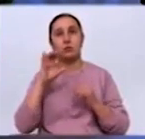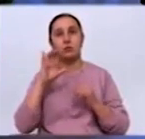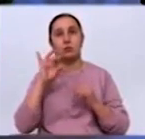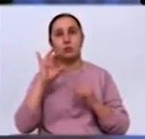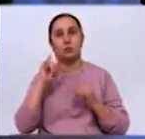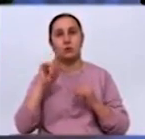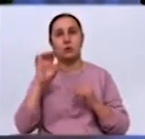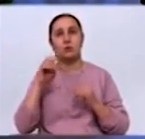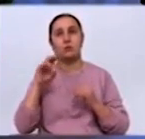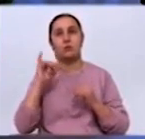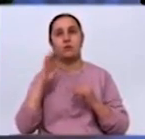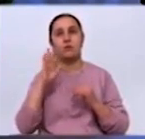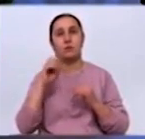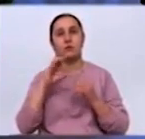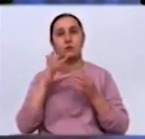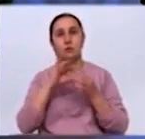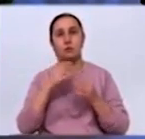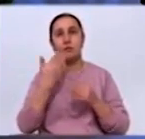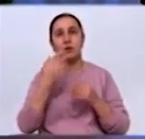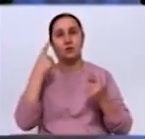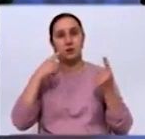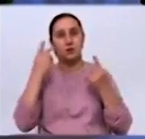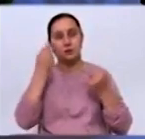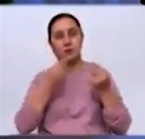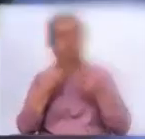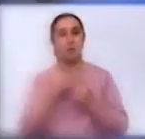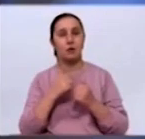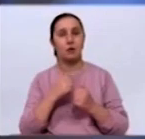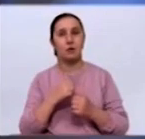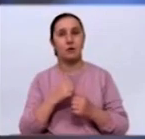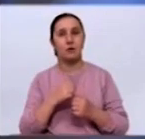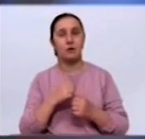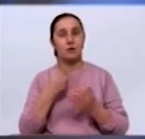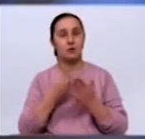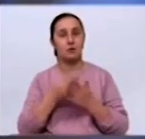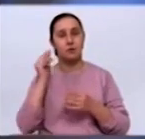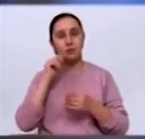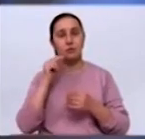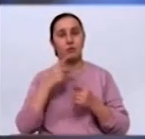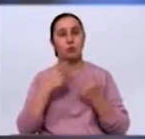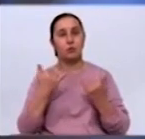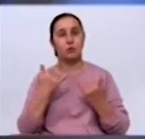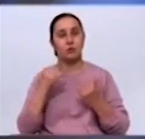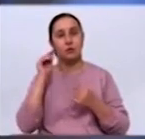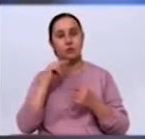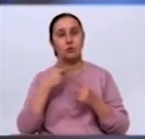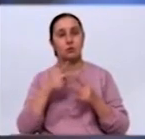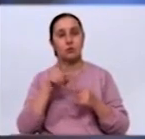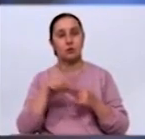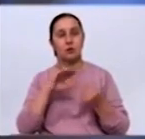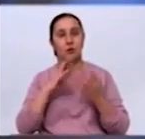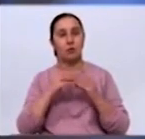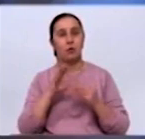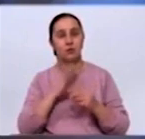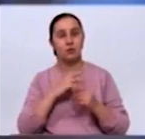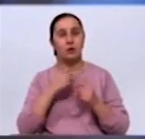uz.edu.uz veb-saytini yuklang va uning dizaynini tahlil qiling. Aziz o'quvchilar, bugungi darslarimiz shulardan